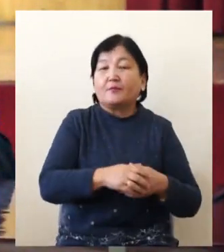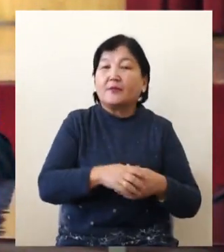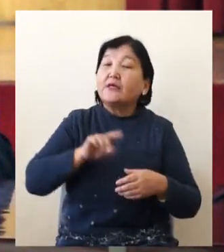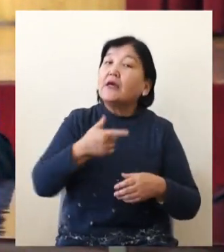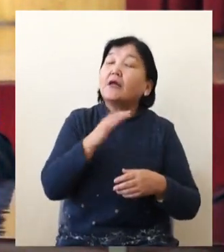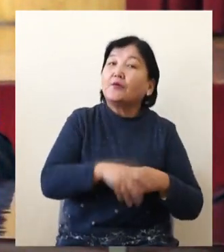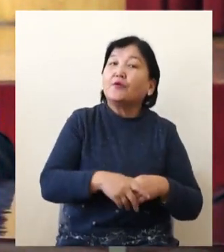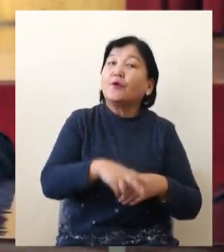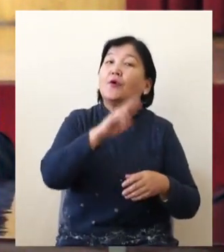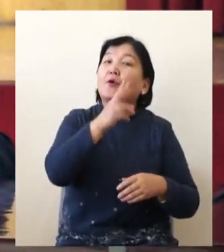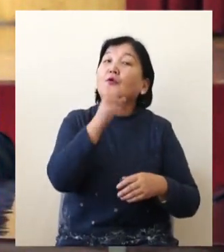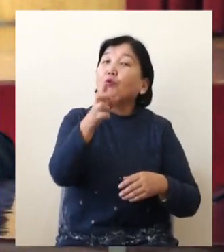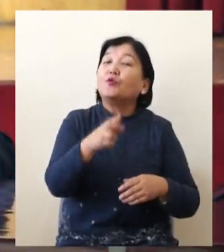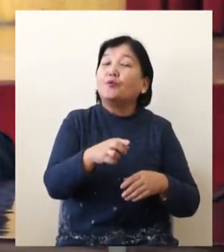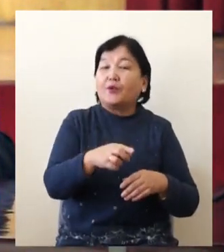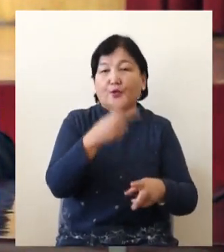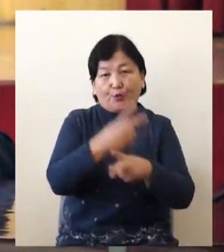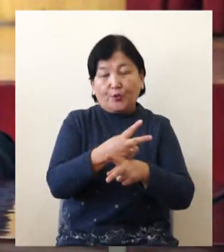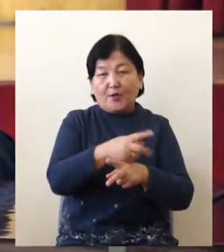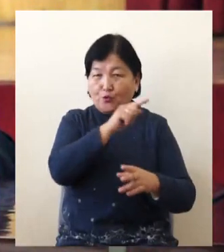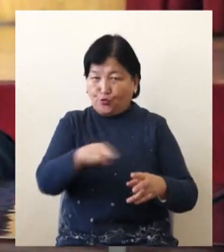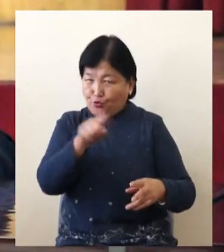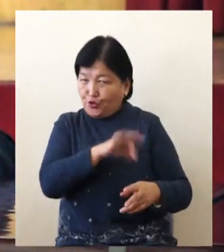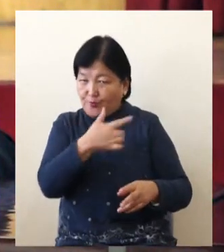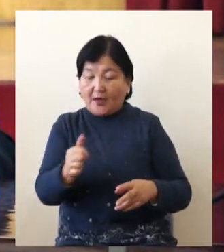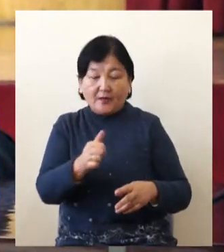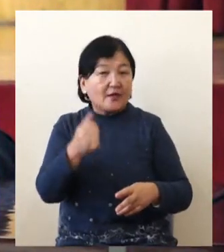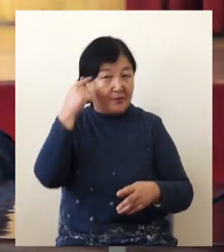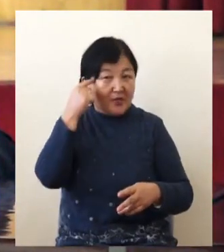Ягаад гэвэл клубын дүрмийг зөрчиж байгаа этгээд гэж үздэг.